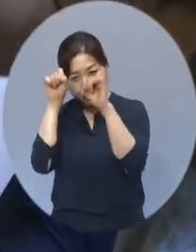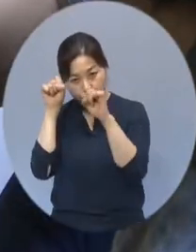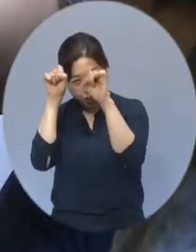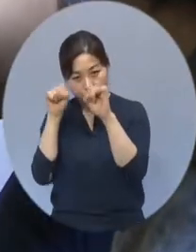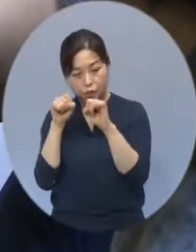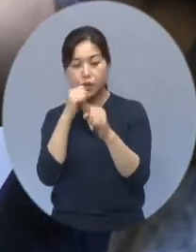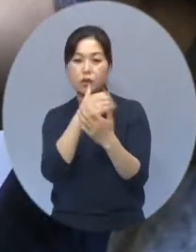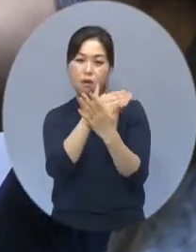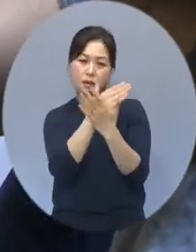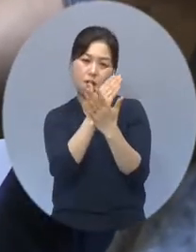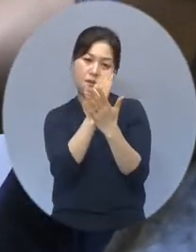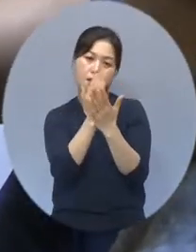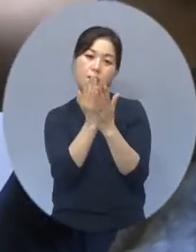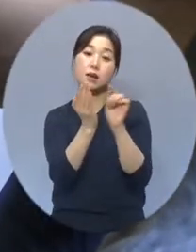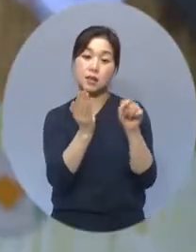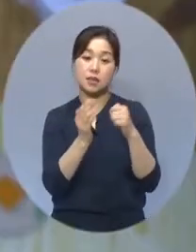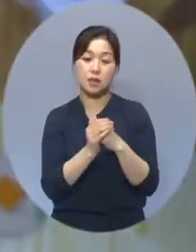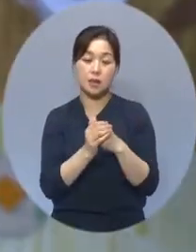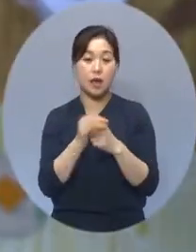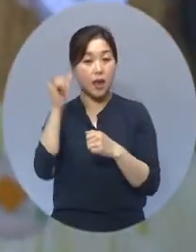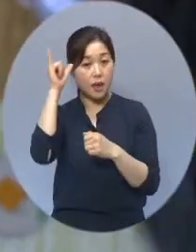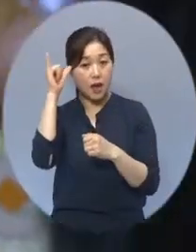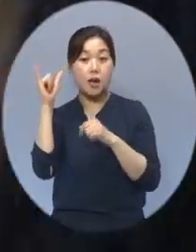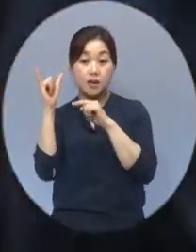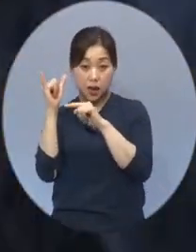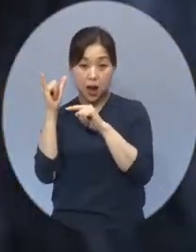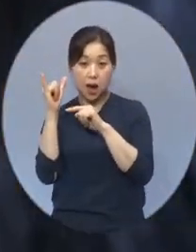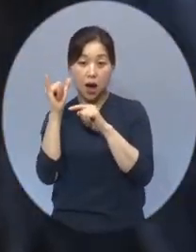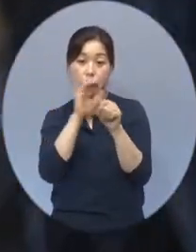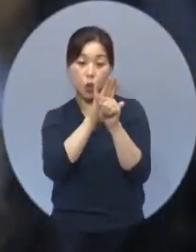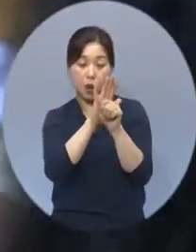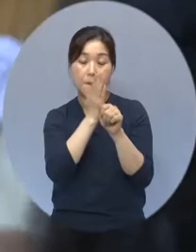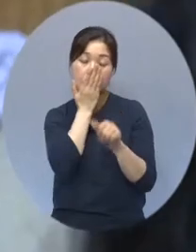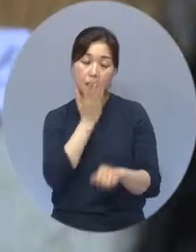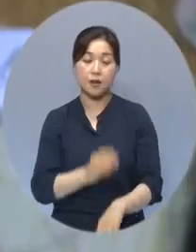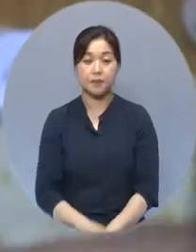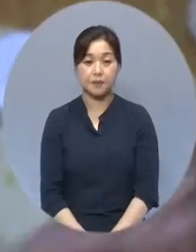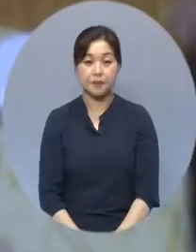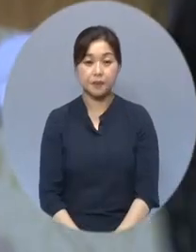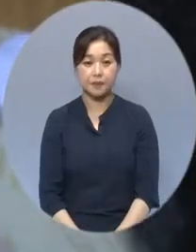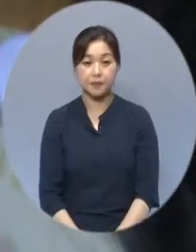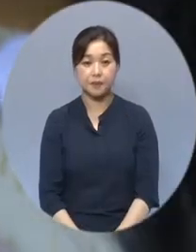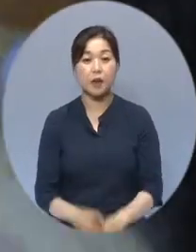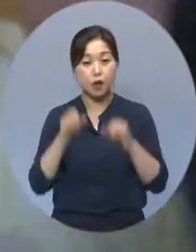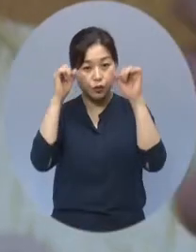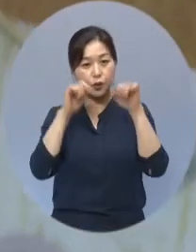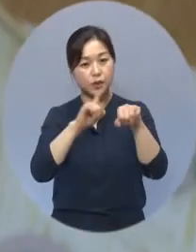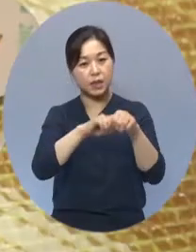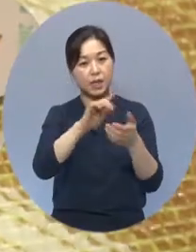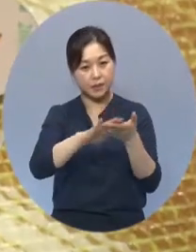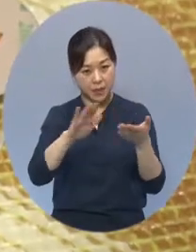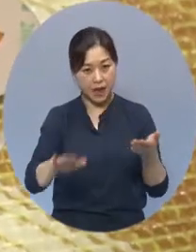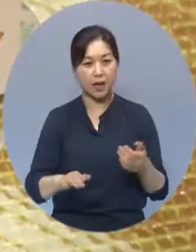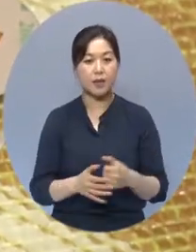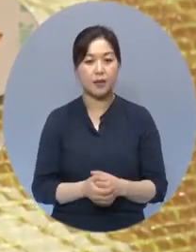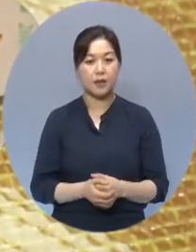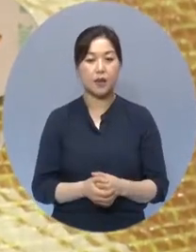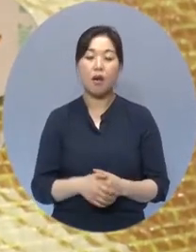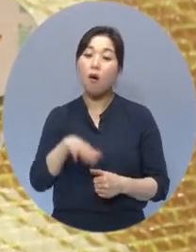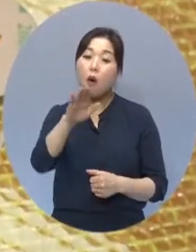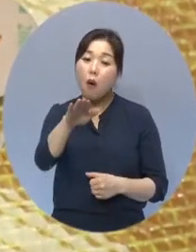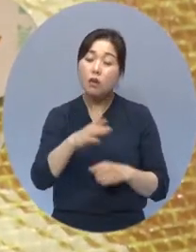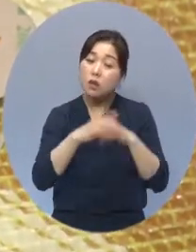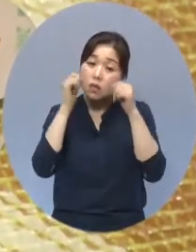이런 것들을 AI로 그 소위 말해서 도와드리는 거죠. 그렇죠. 지금 운동 시간입니다. 오늘